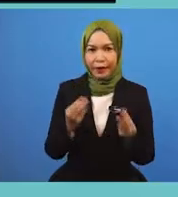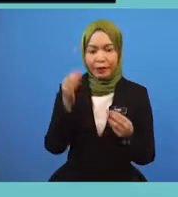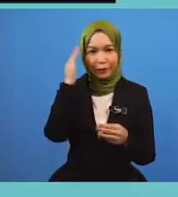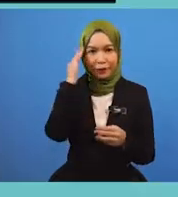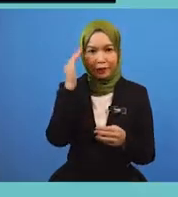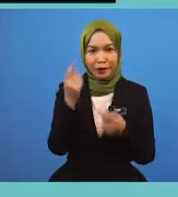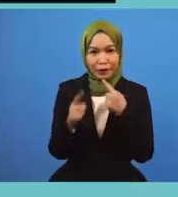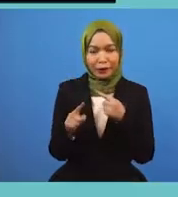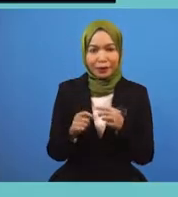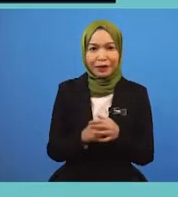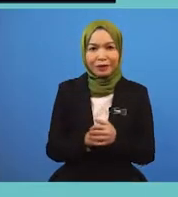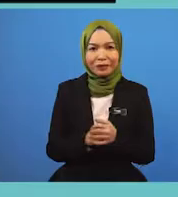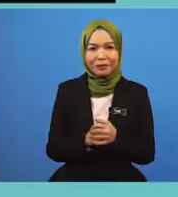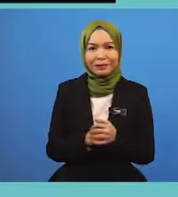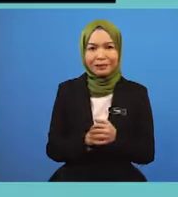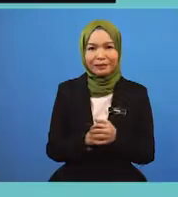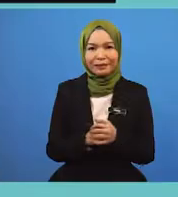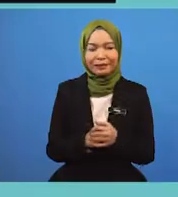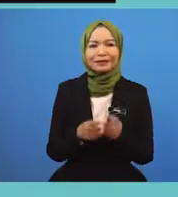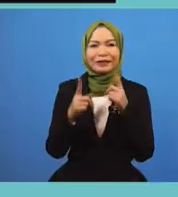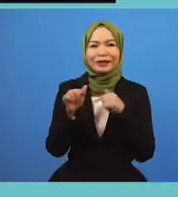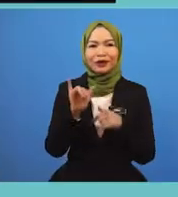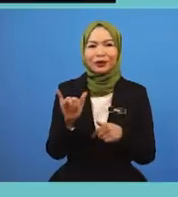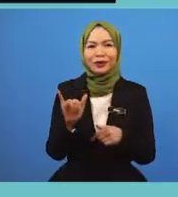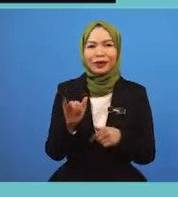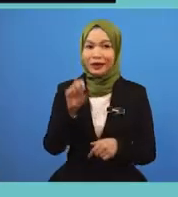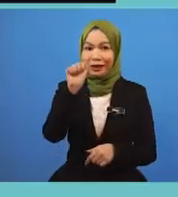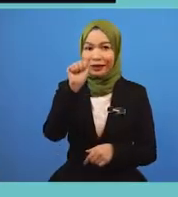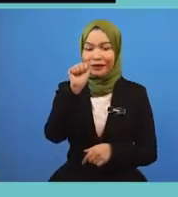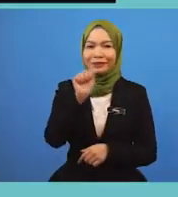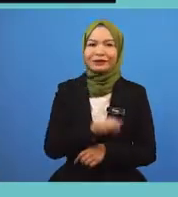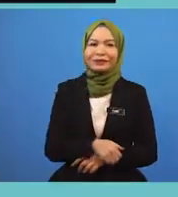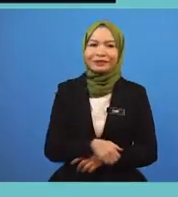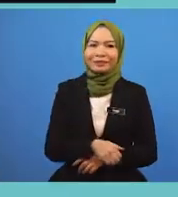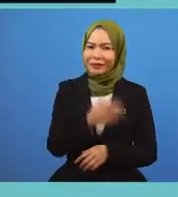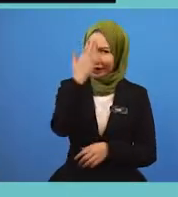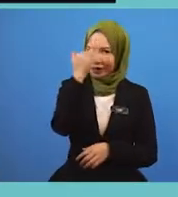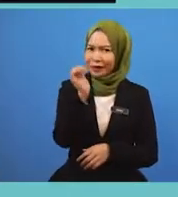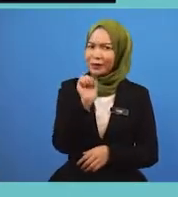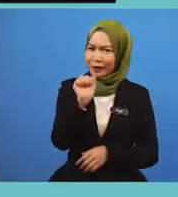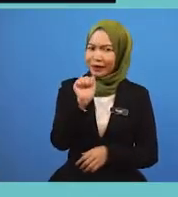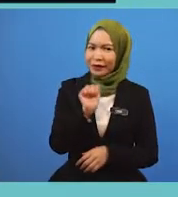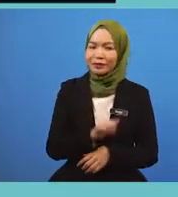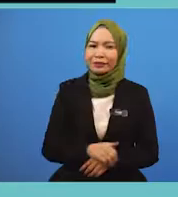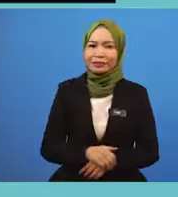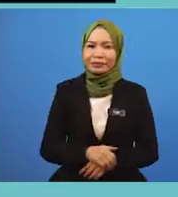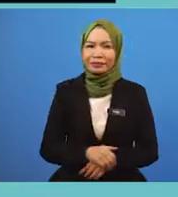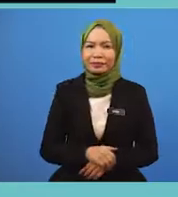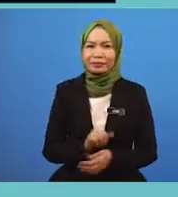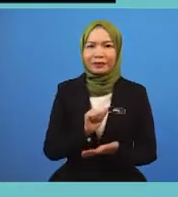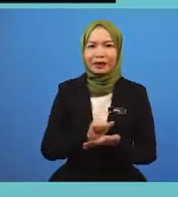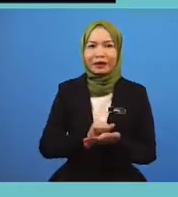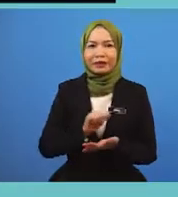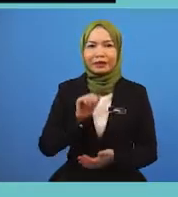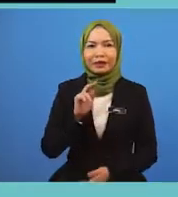tak? Jawapannya ialah A. Mengapa jawapannya A? Asid